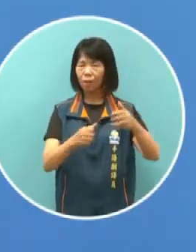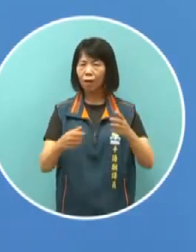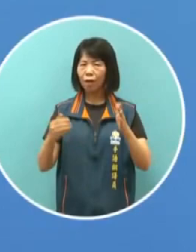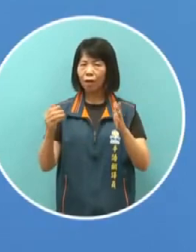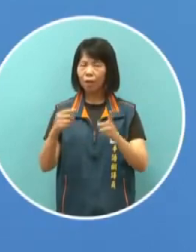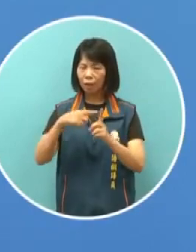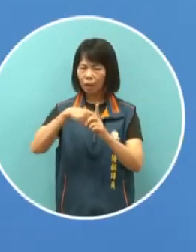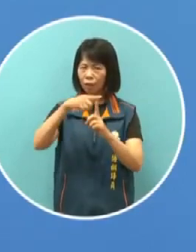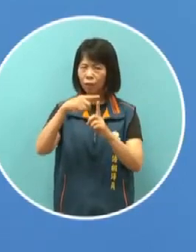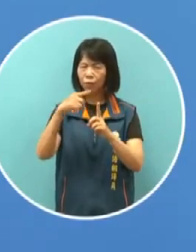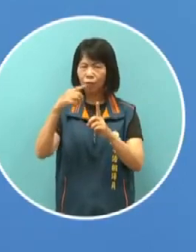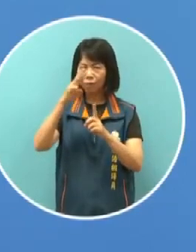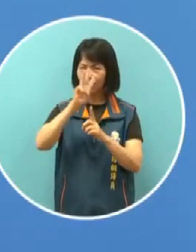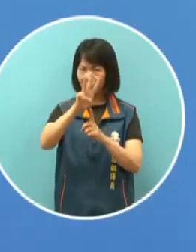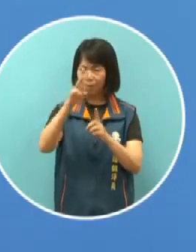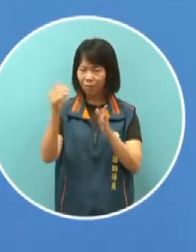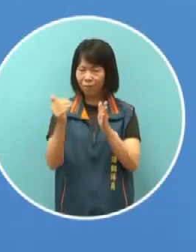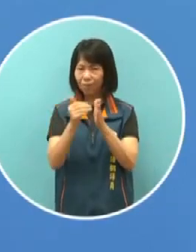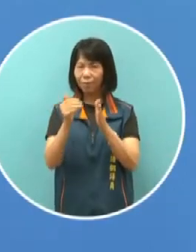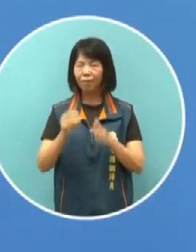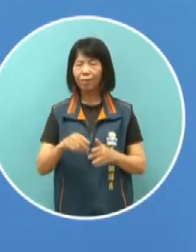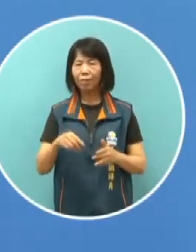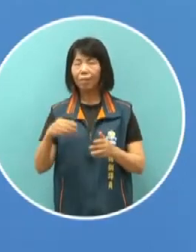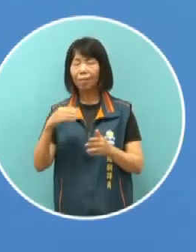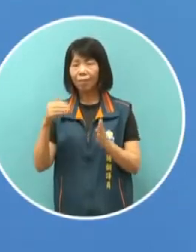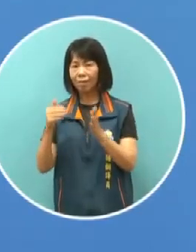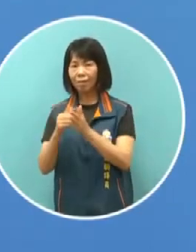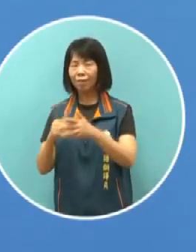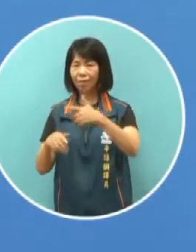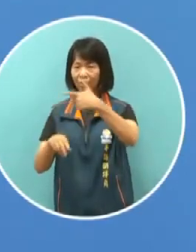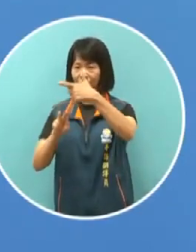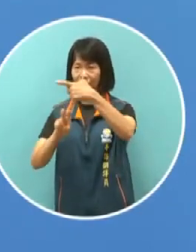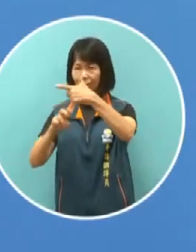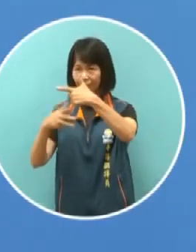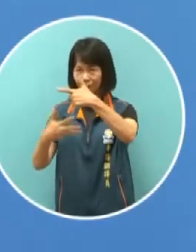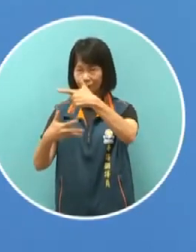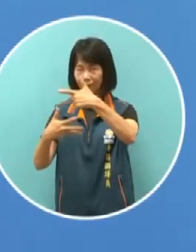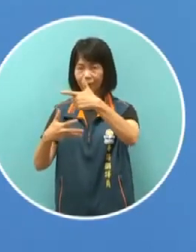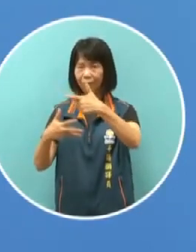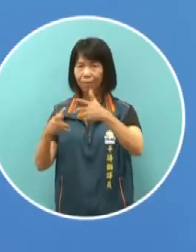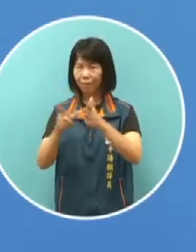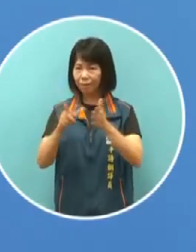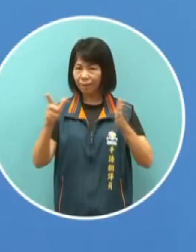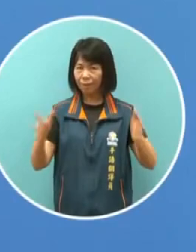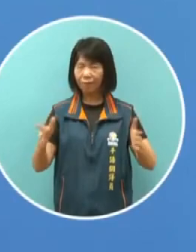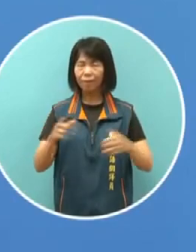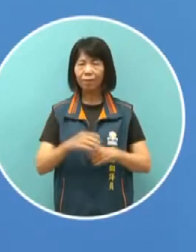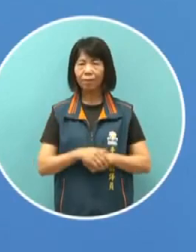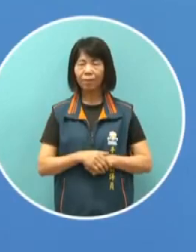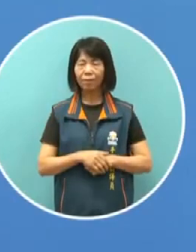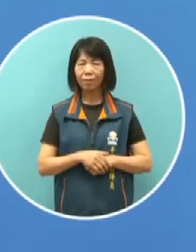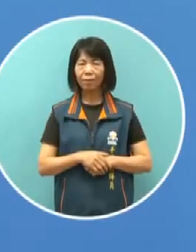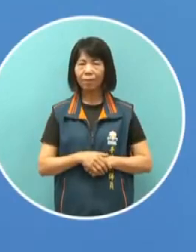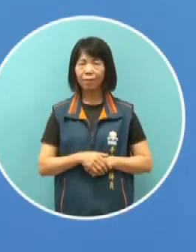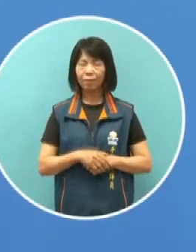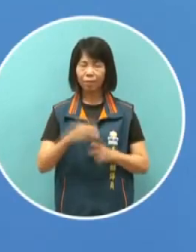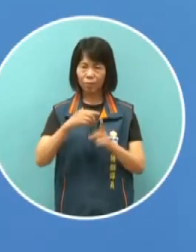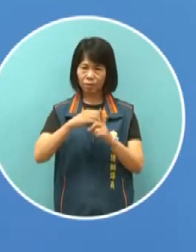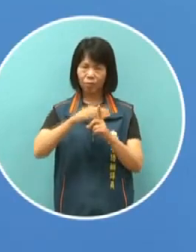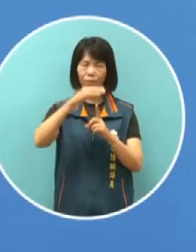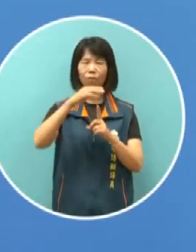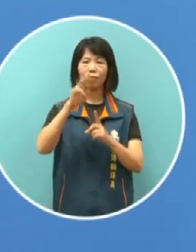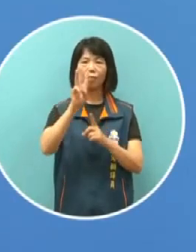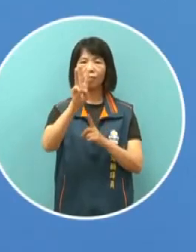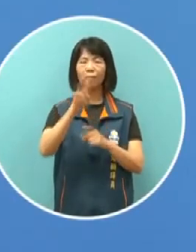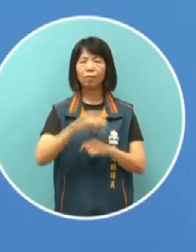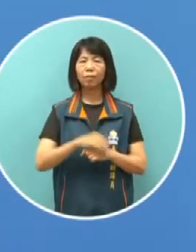级，再到我们6月28号，已经整整是三级了。